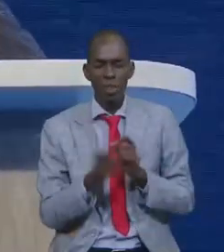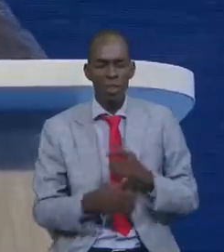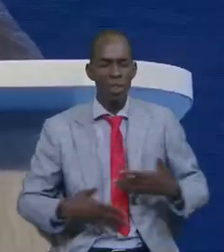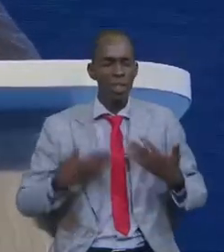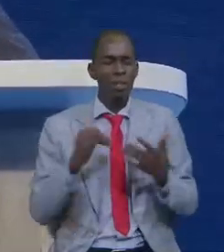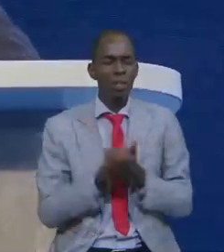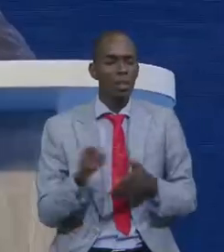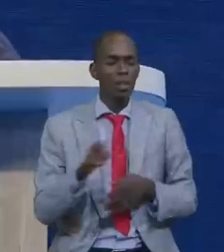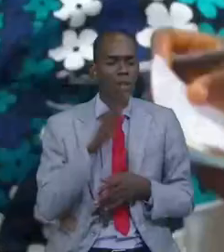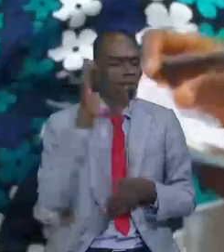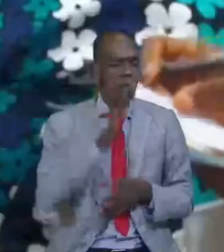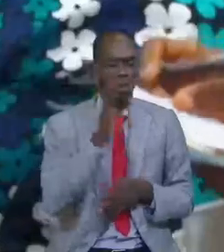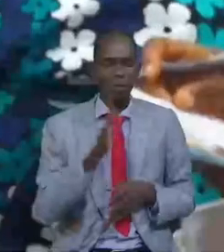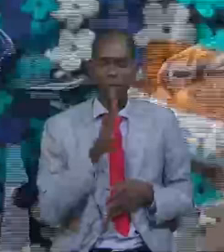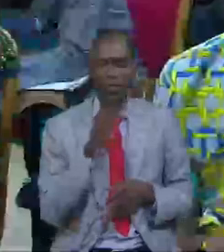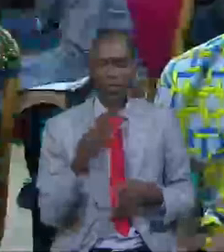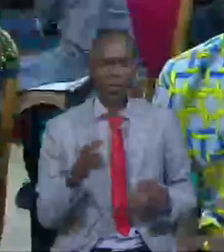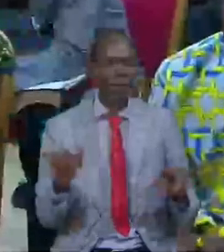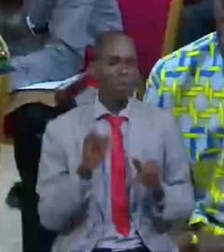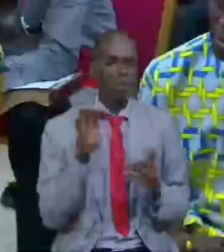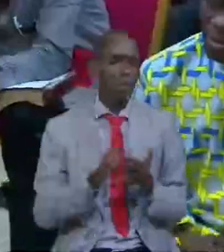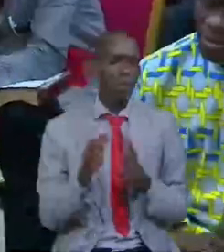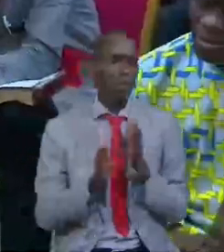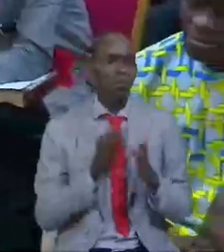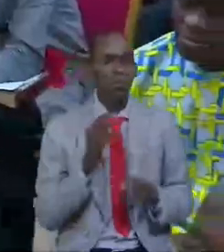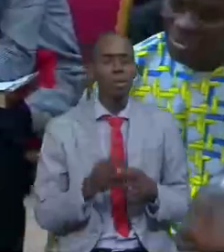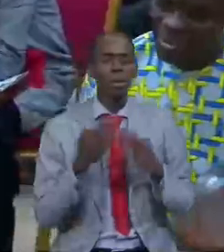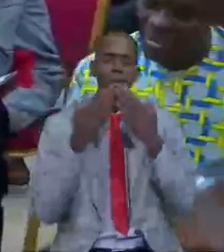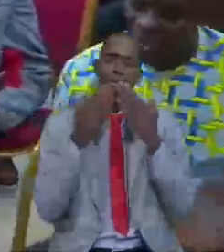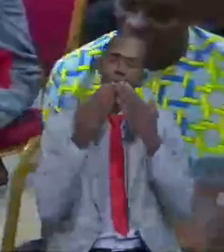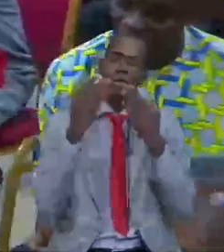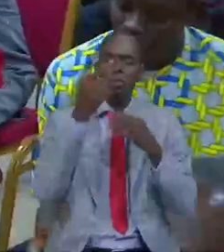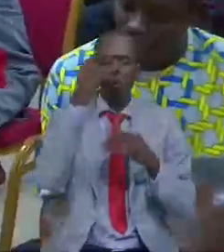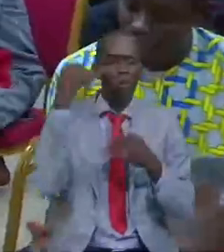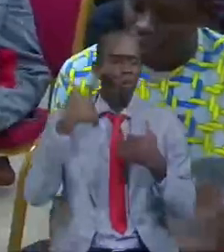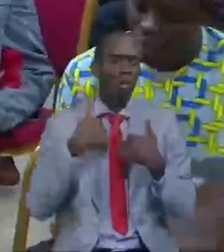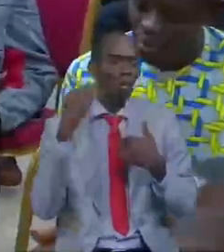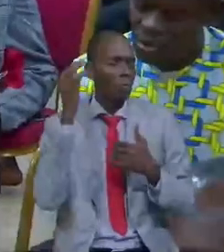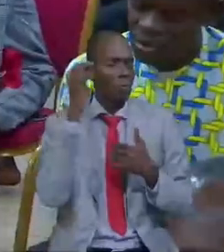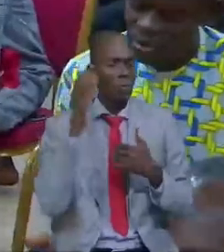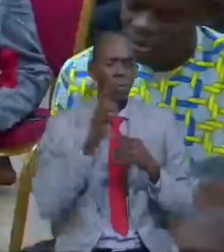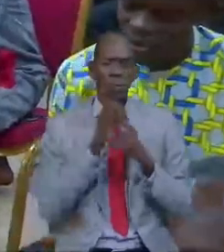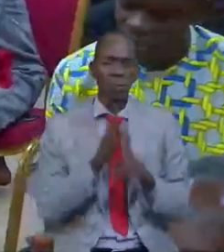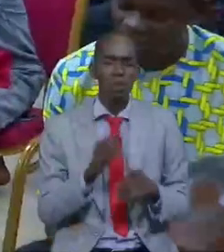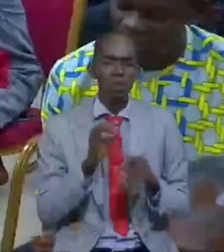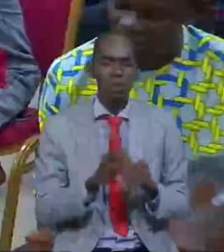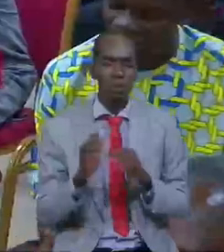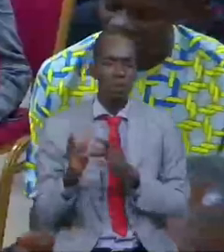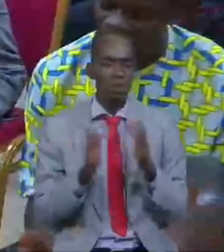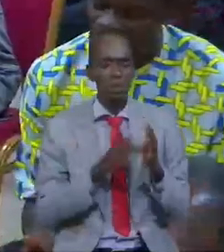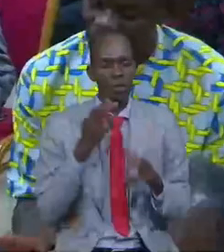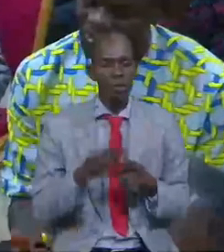au nom de Jésus. Je te remercie parce que je sais que tu as exaucé. Au nom de Jésus, nous